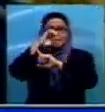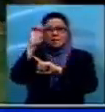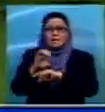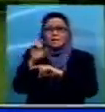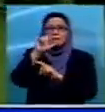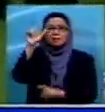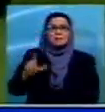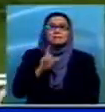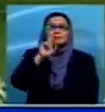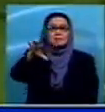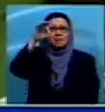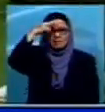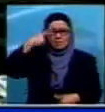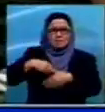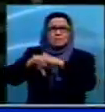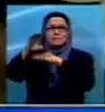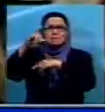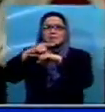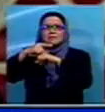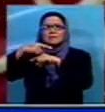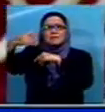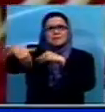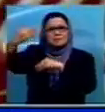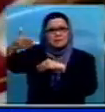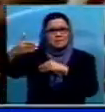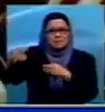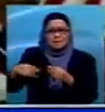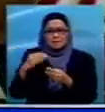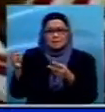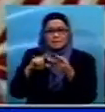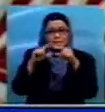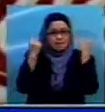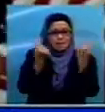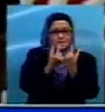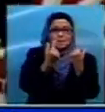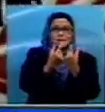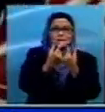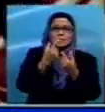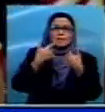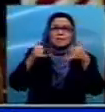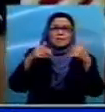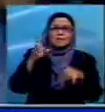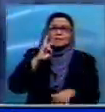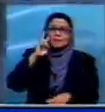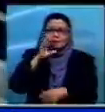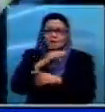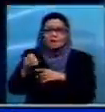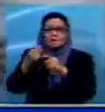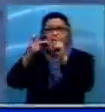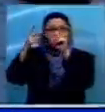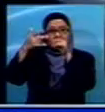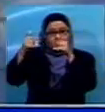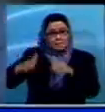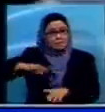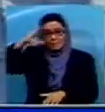layak ke pusingan seterusnya. Gandingan pemain veteran dan 17 pemain yang tidak pernah beraksi dalam pusingan akhir kali ini